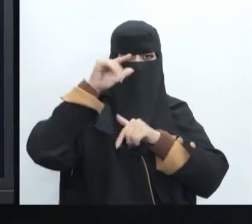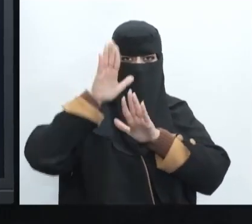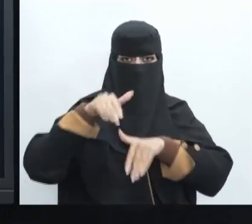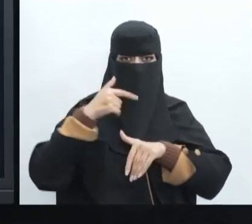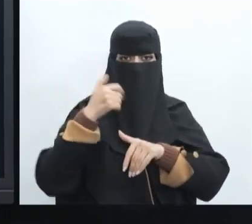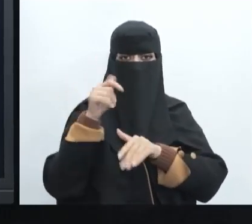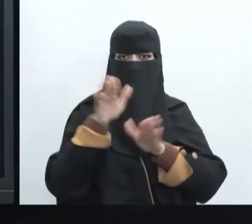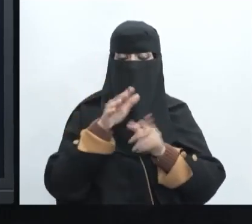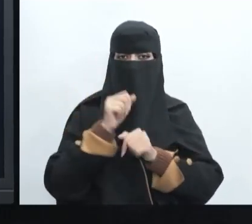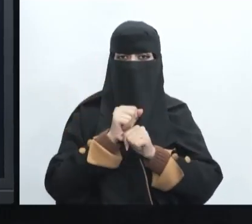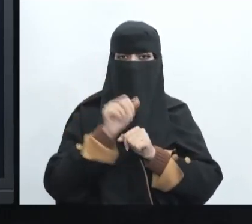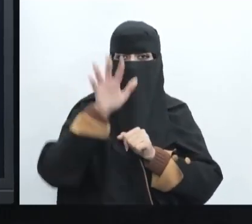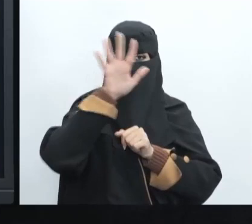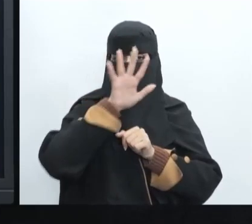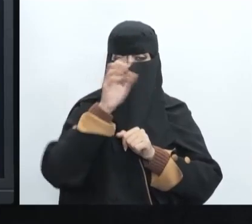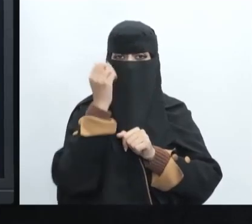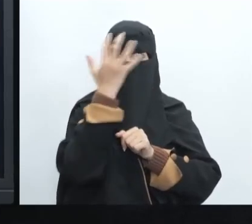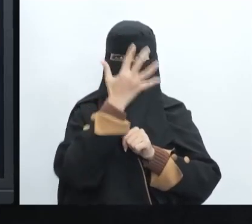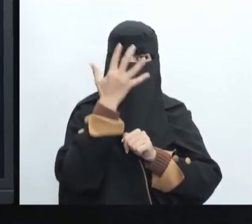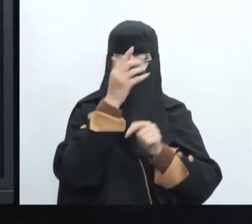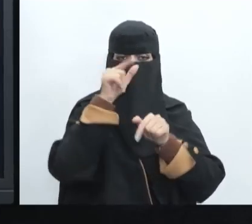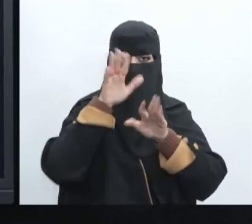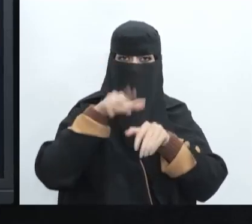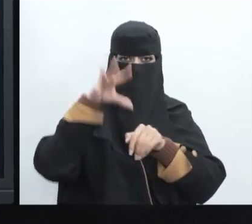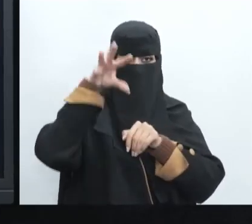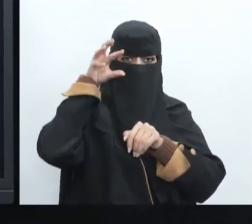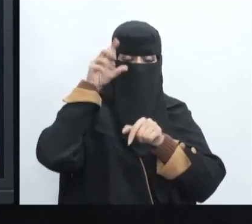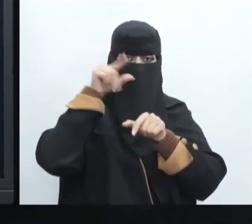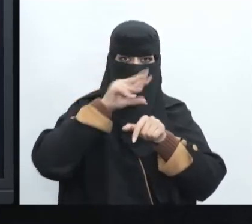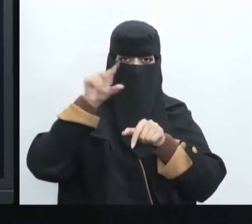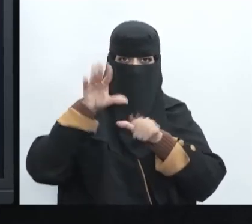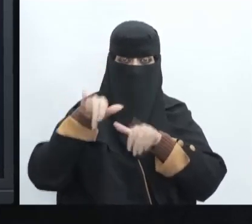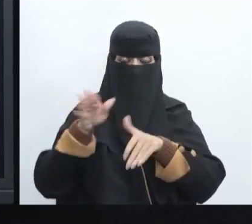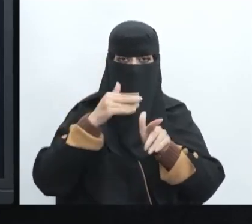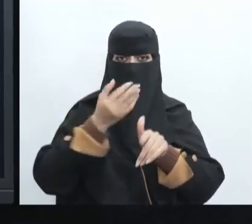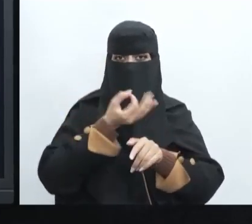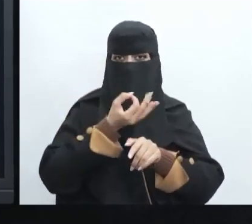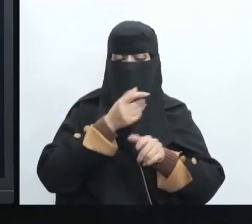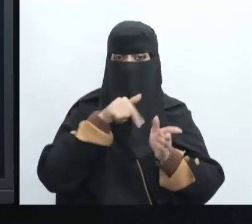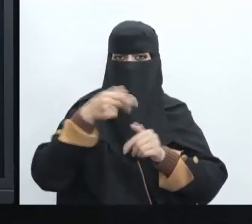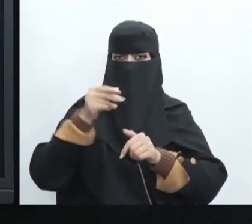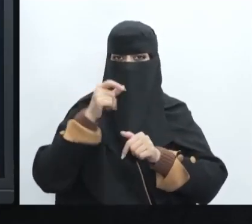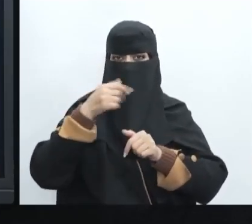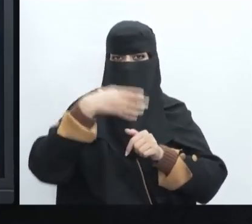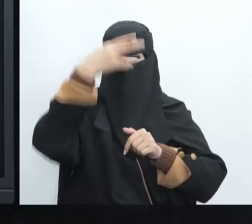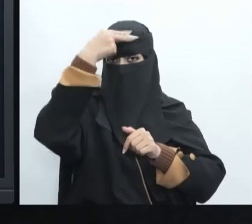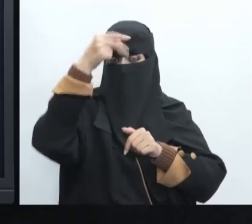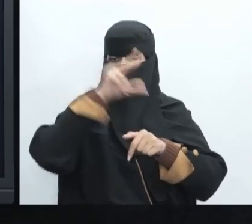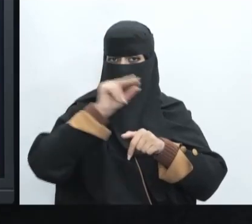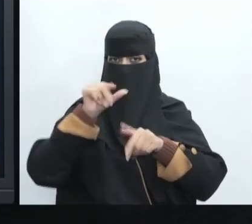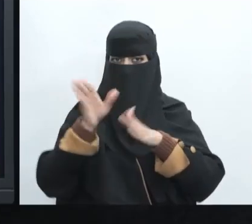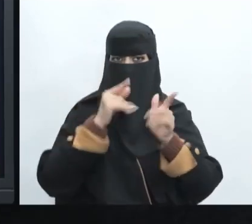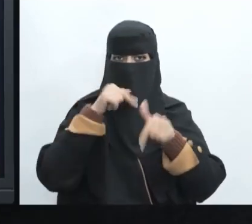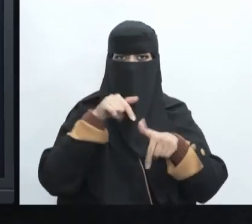اسيا وافريقيا وفي اوروبا ايضا ابناء وبنات الطلاب حينما تحدثنا عن اندونيسيا كنموذج